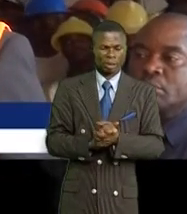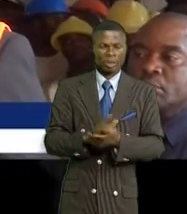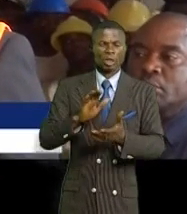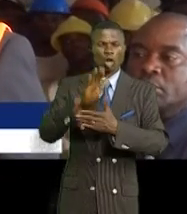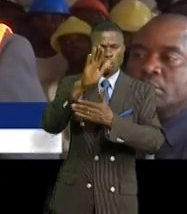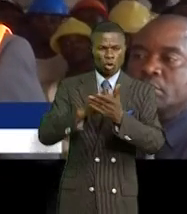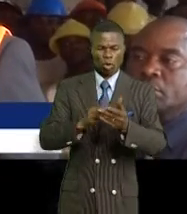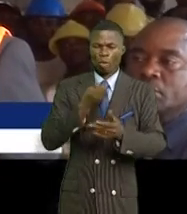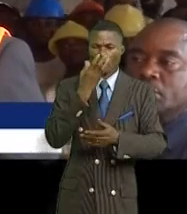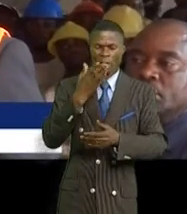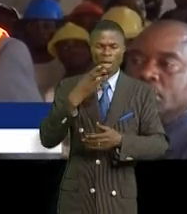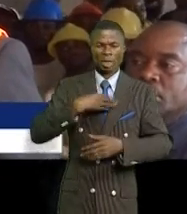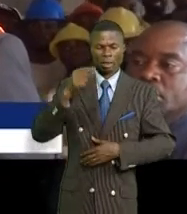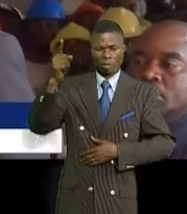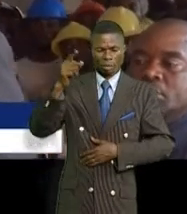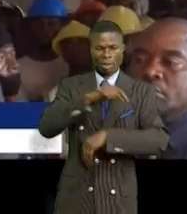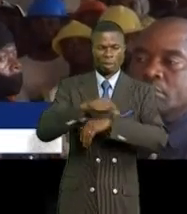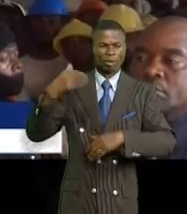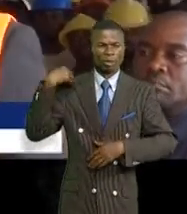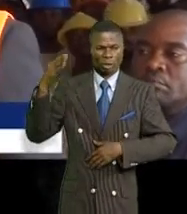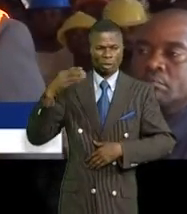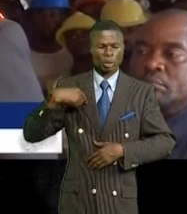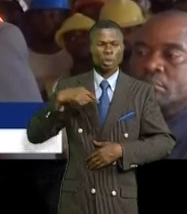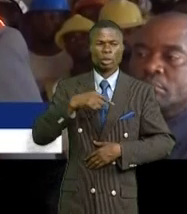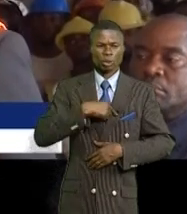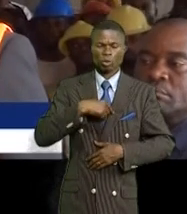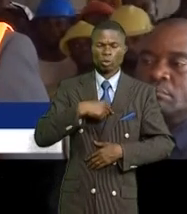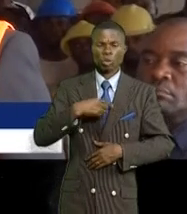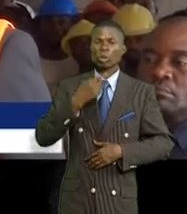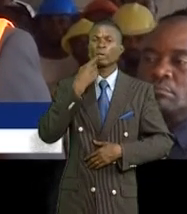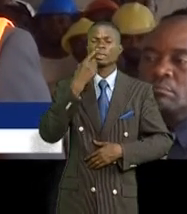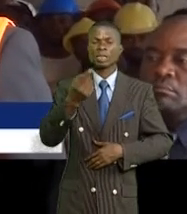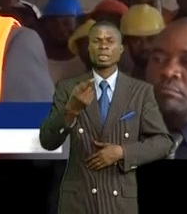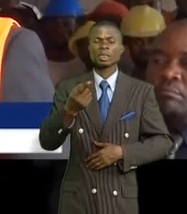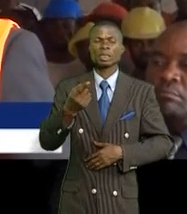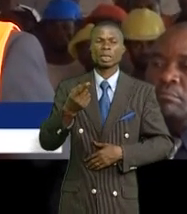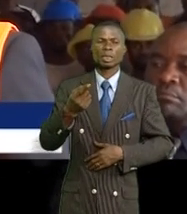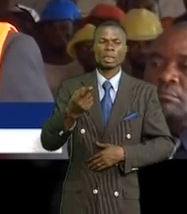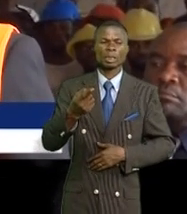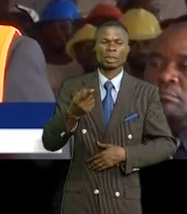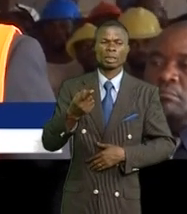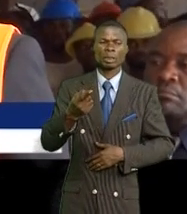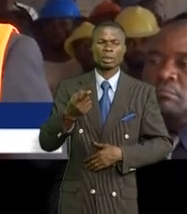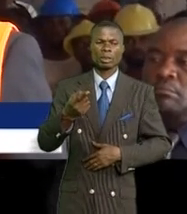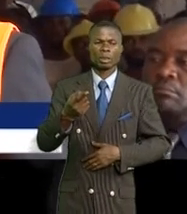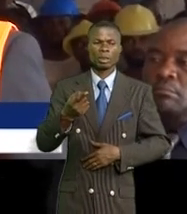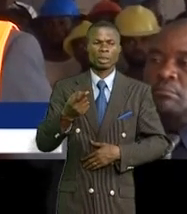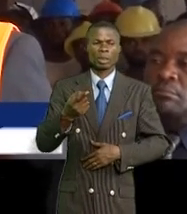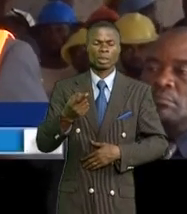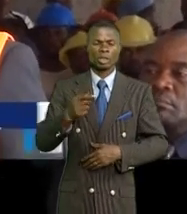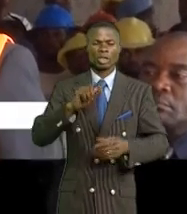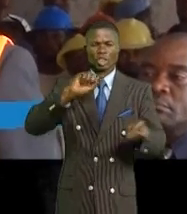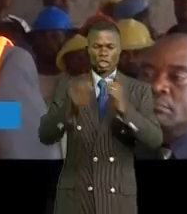notre administration public. Nous ne pouvons pas prétendre à rajeunir